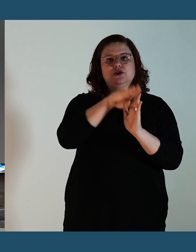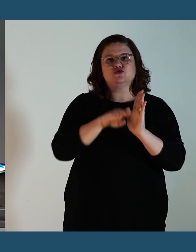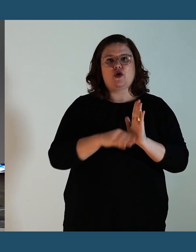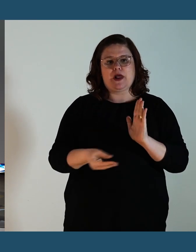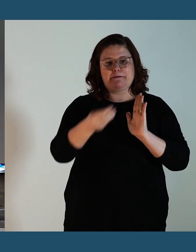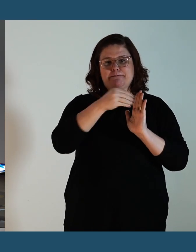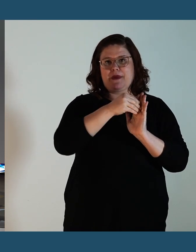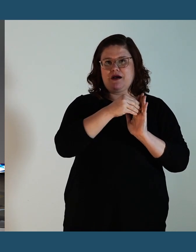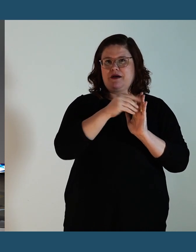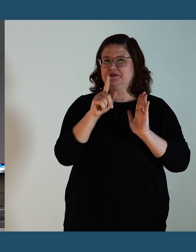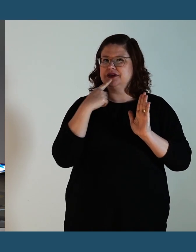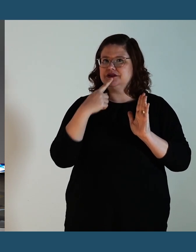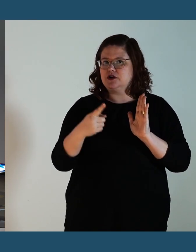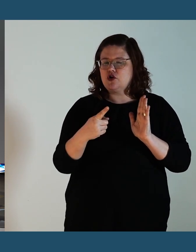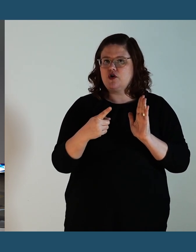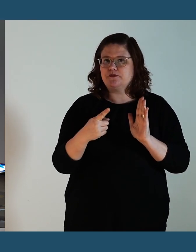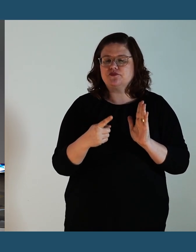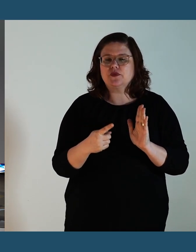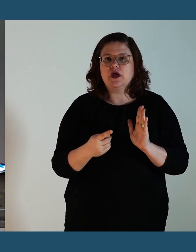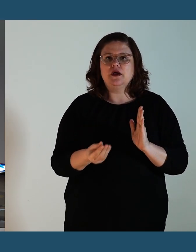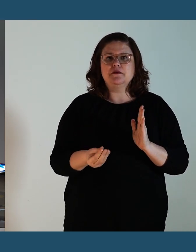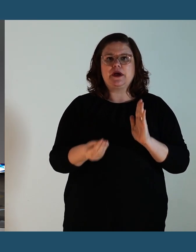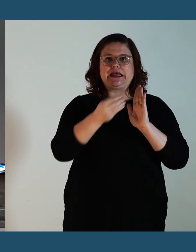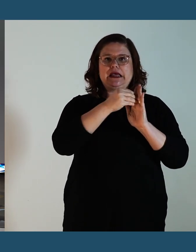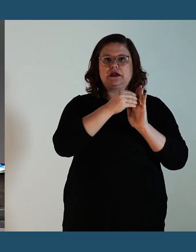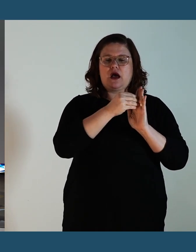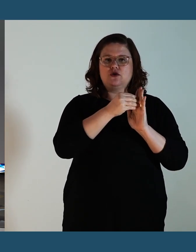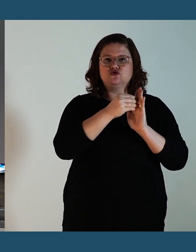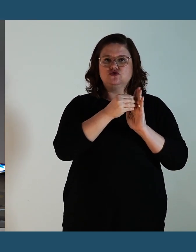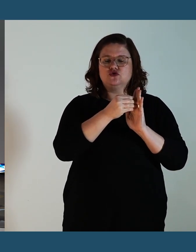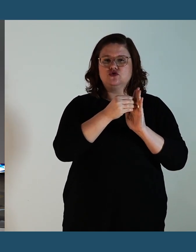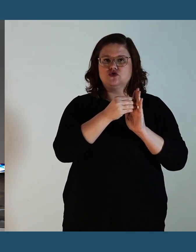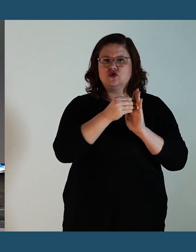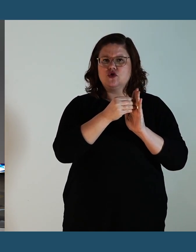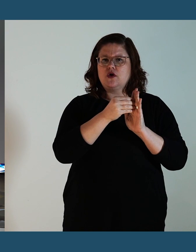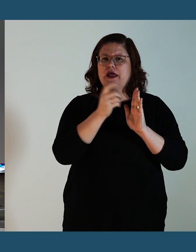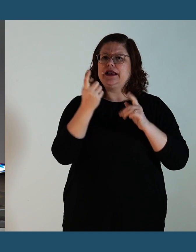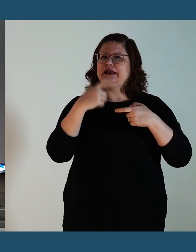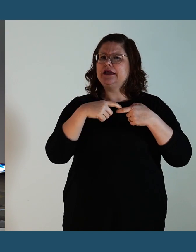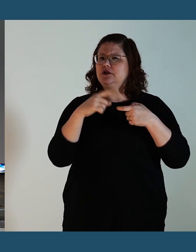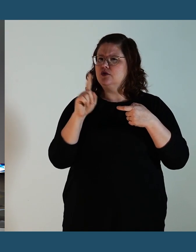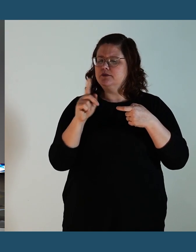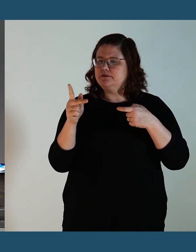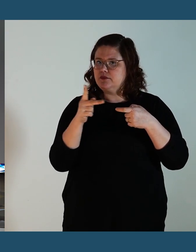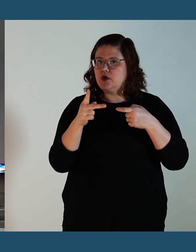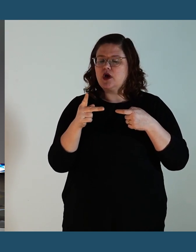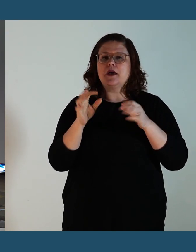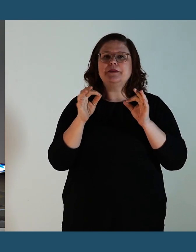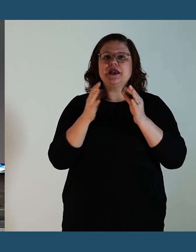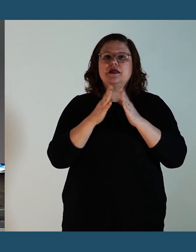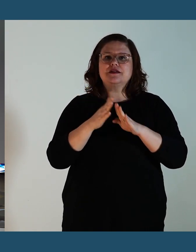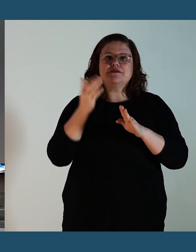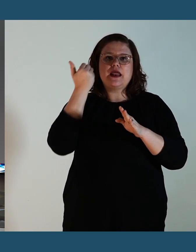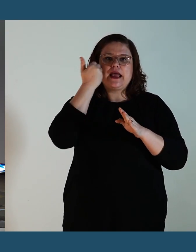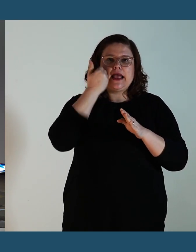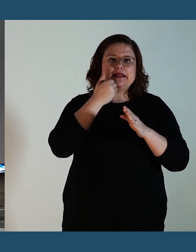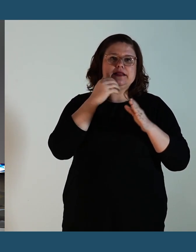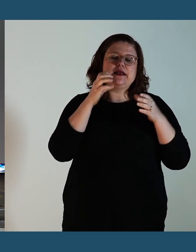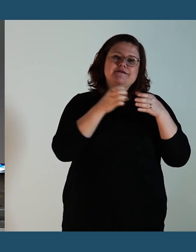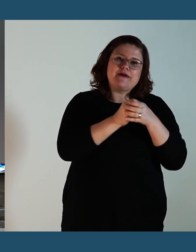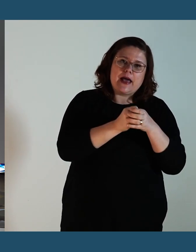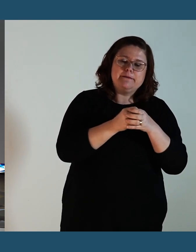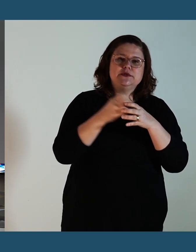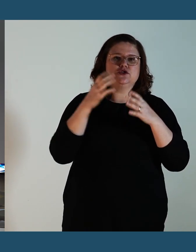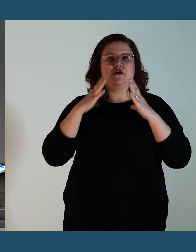hallitusohjelmakirjaukseksi, ja kirjaus jollain tavalla vastaisi kysymykseen, miten erityisesti etnisten vähemmistöjen ja